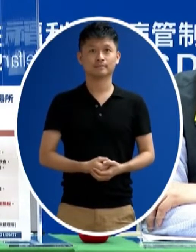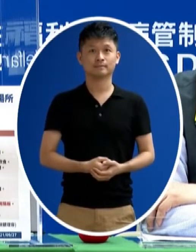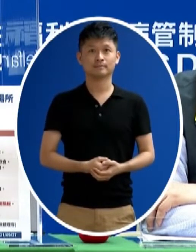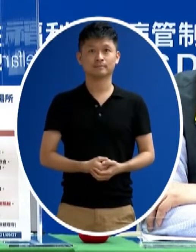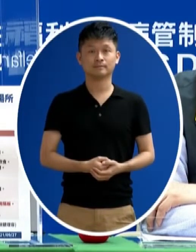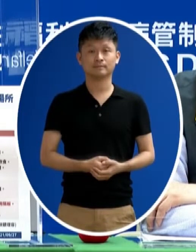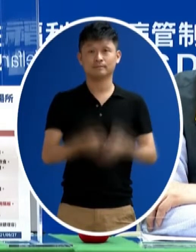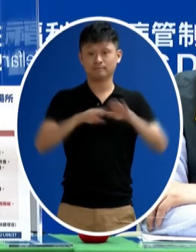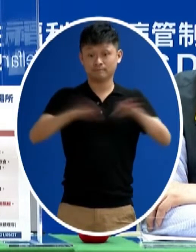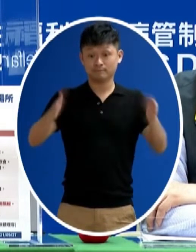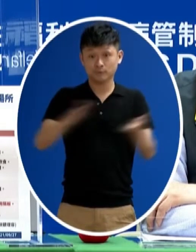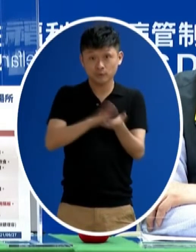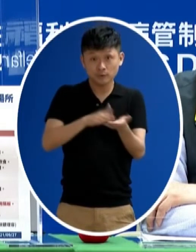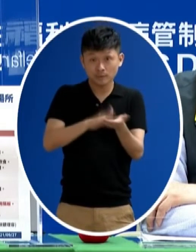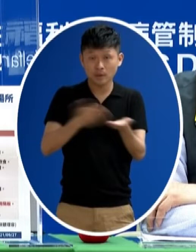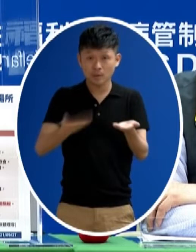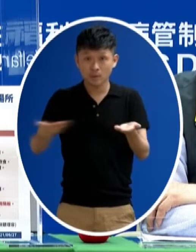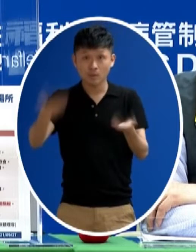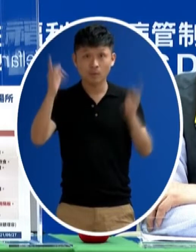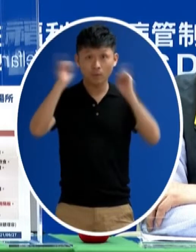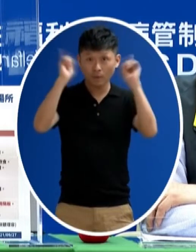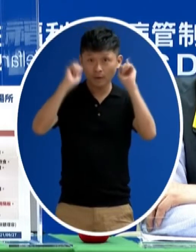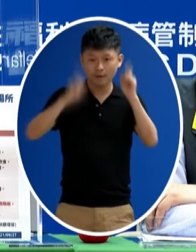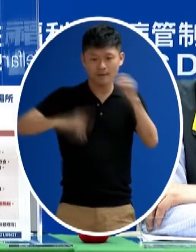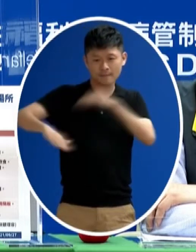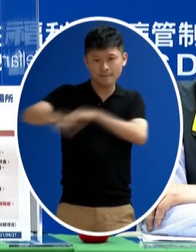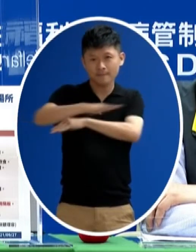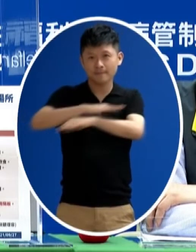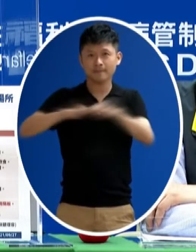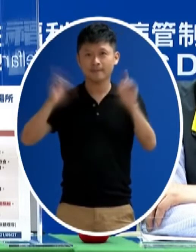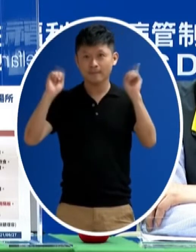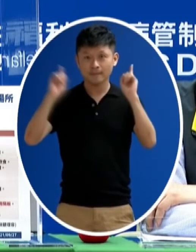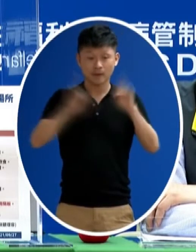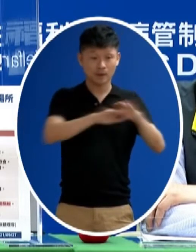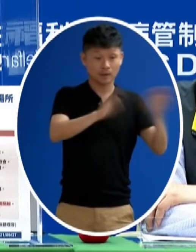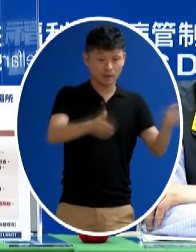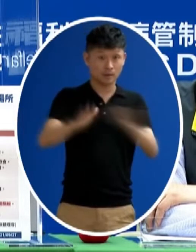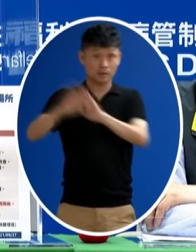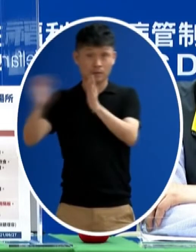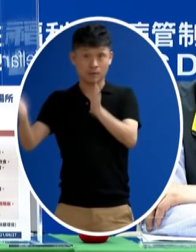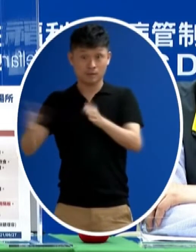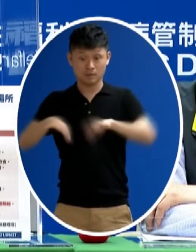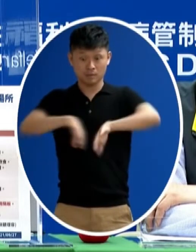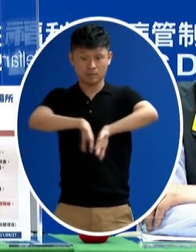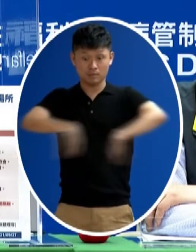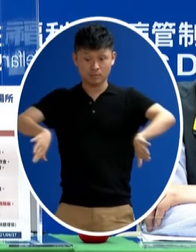那桌游麻将休闲馆那要在不同桌就要有